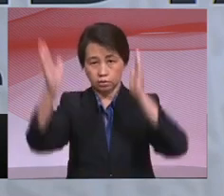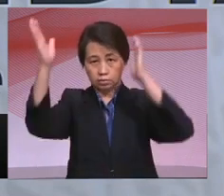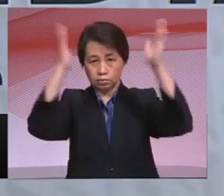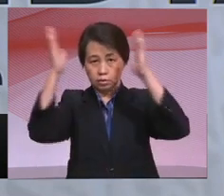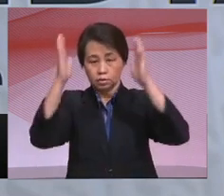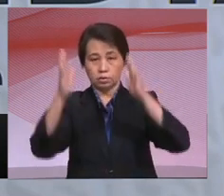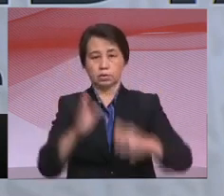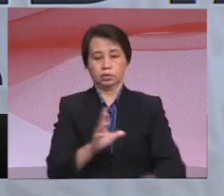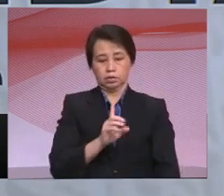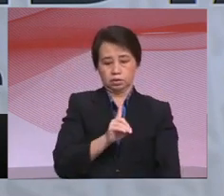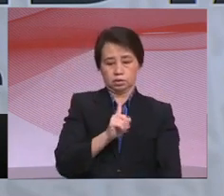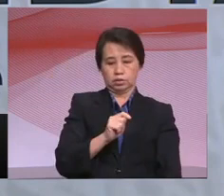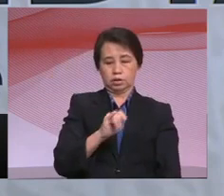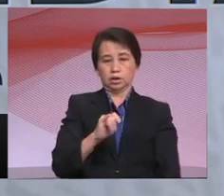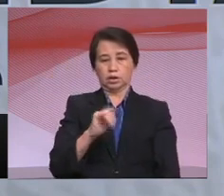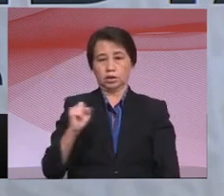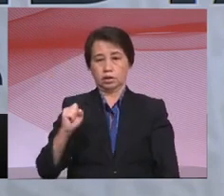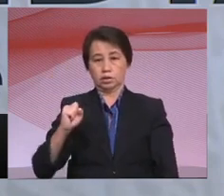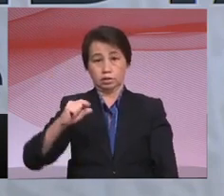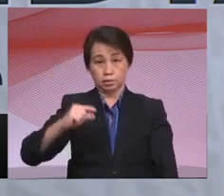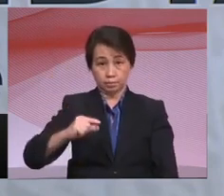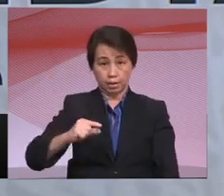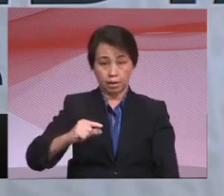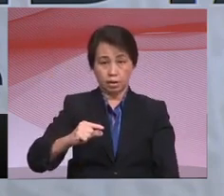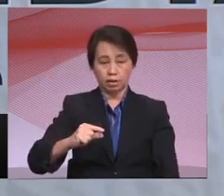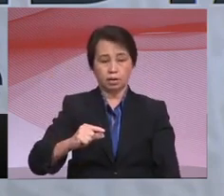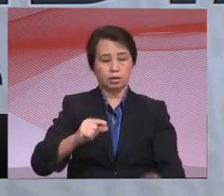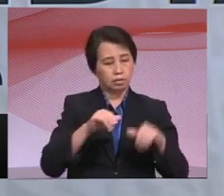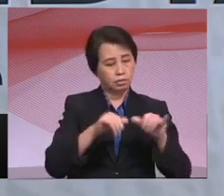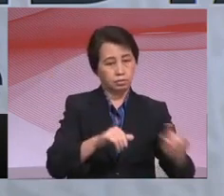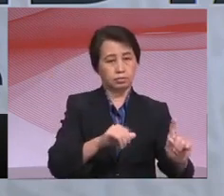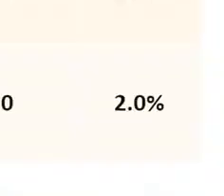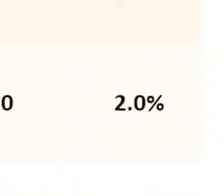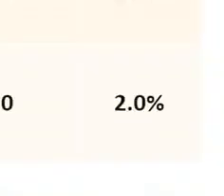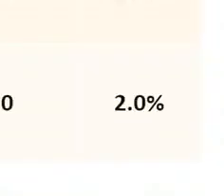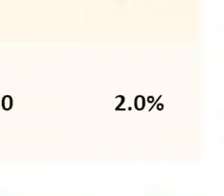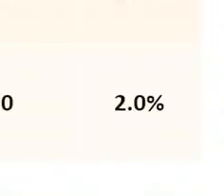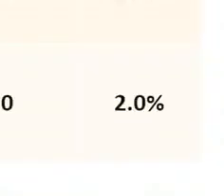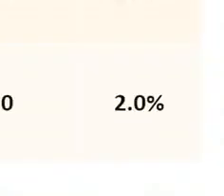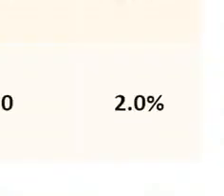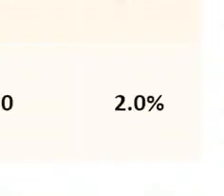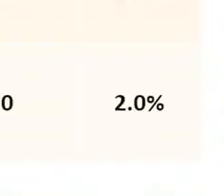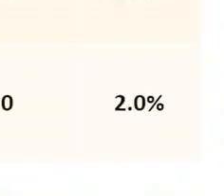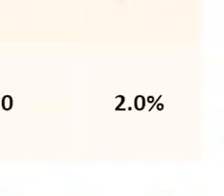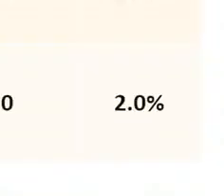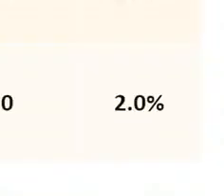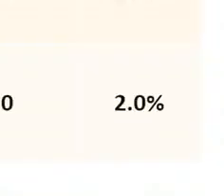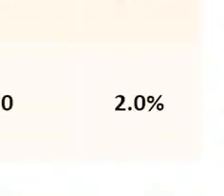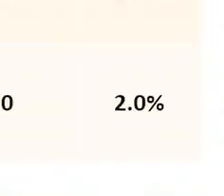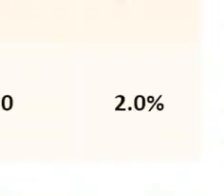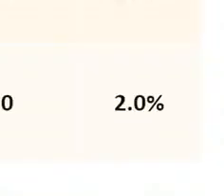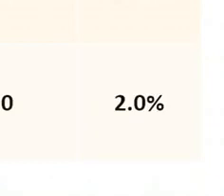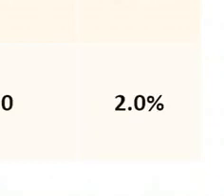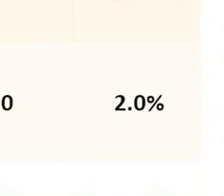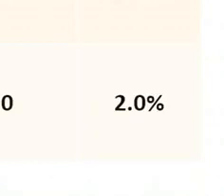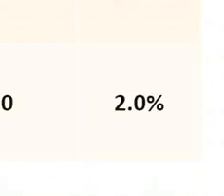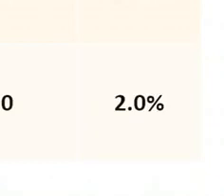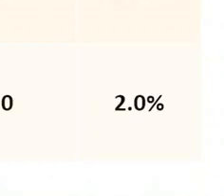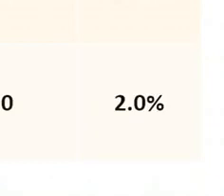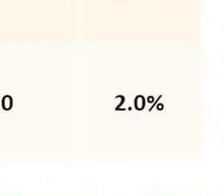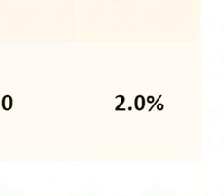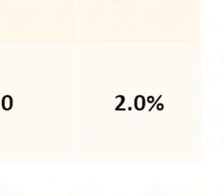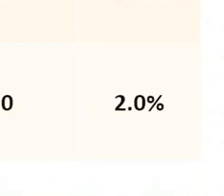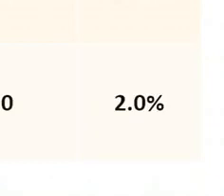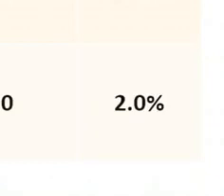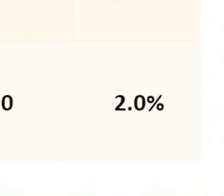Depo tahanan immigration Sepang, individu yang disaring kekal 1,477, jumlah kes positif melibatkan bukan warga negara